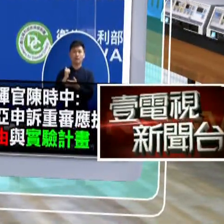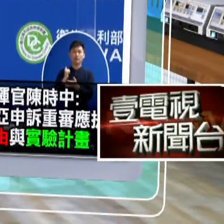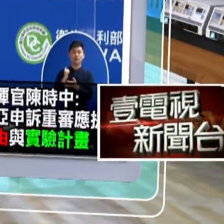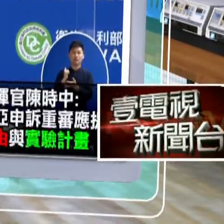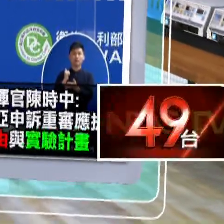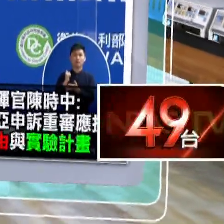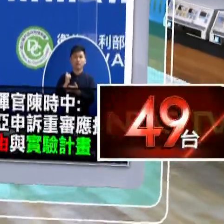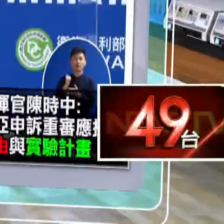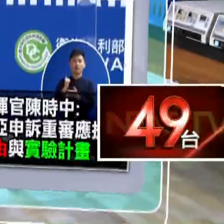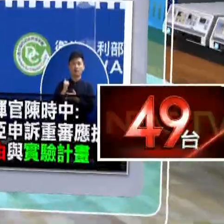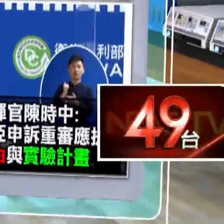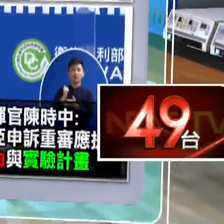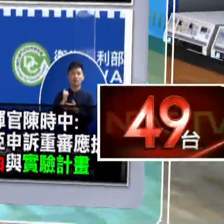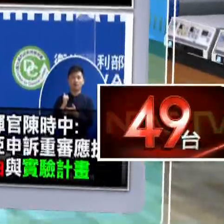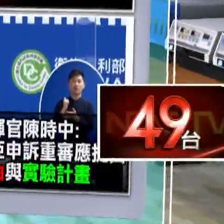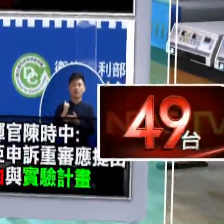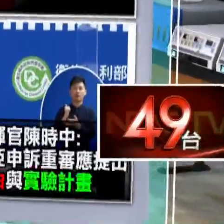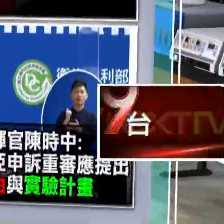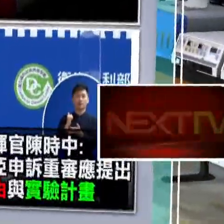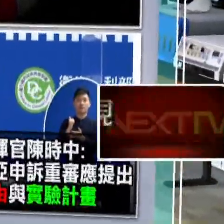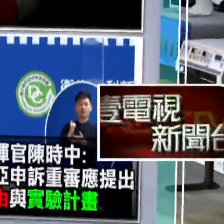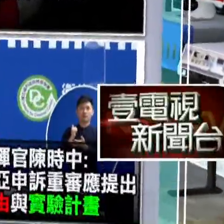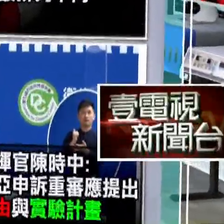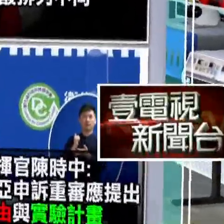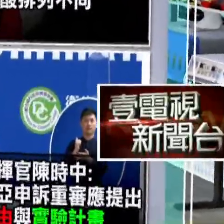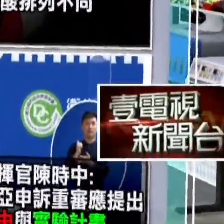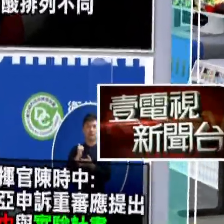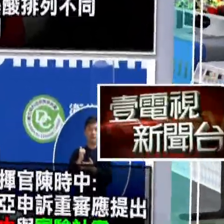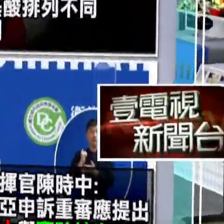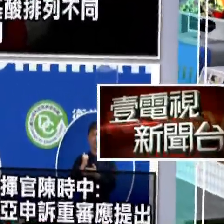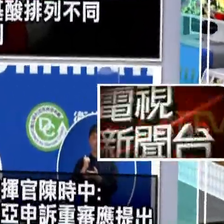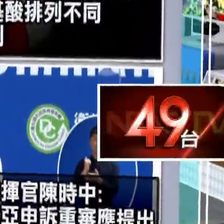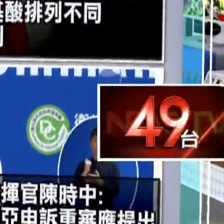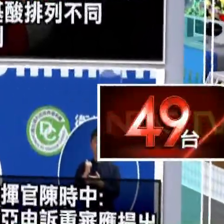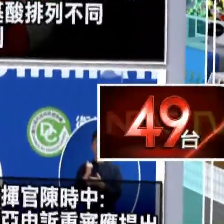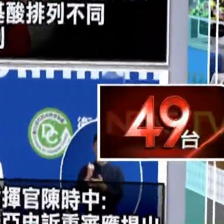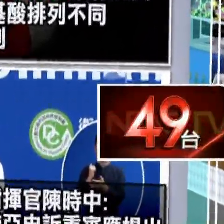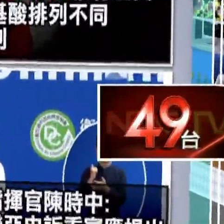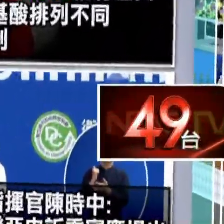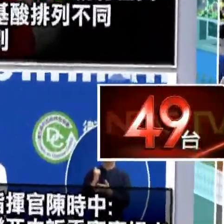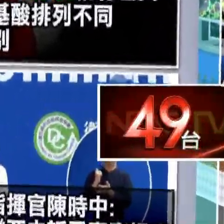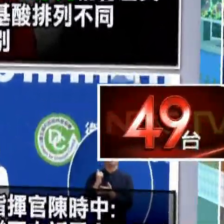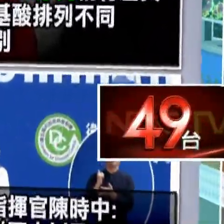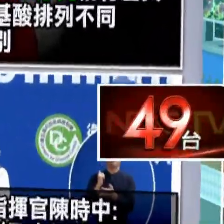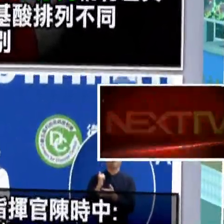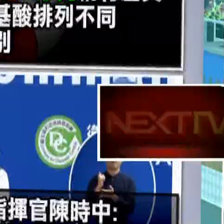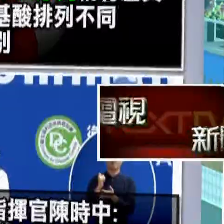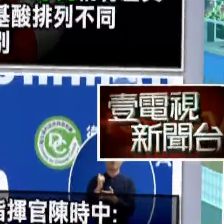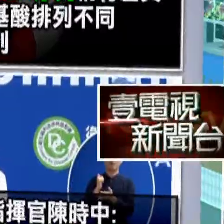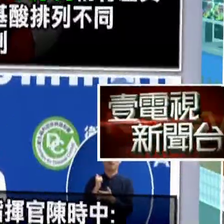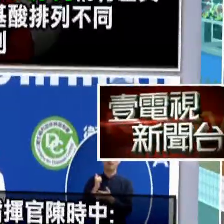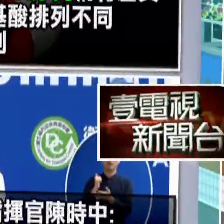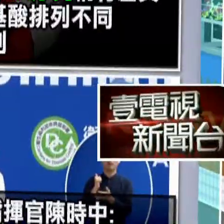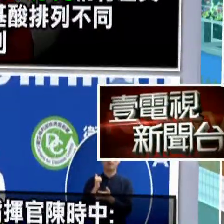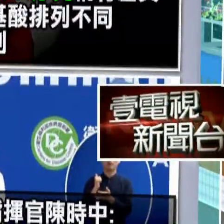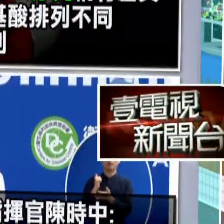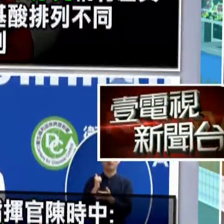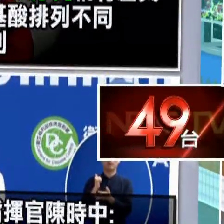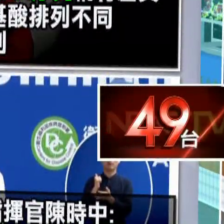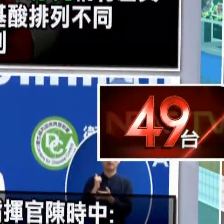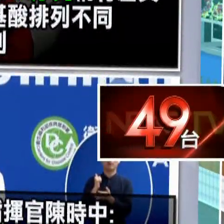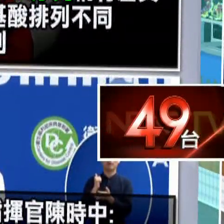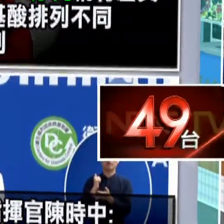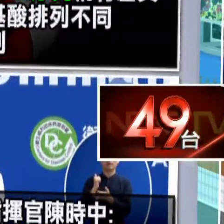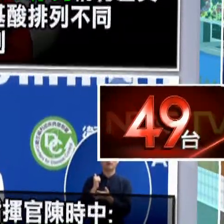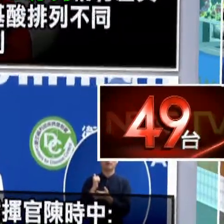过得了，联雅没有过呢？关键其实在于说这个设计 RNA 序列上面稍有差异。好，如果有这样的差异，生成之后接下来这氨基